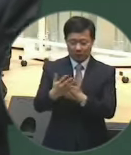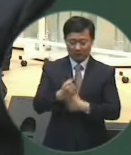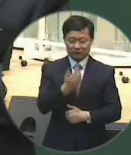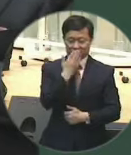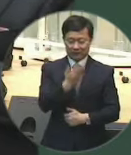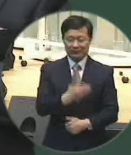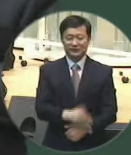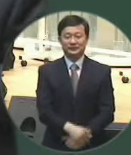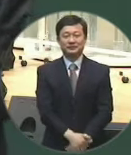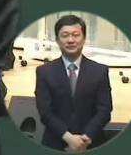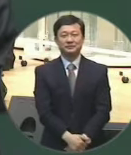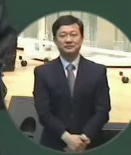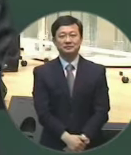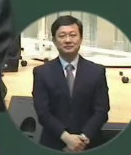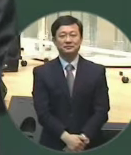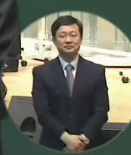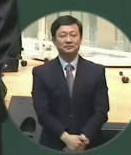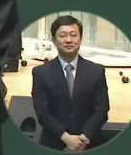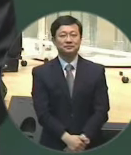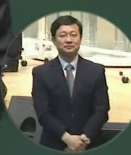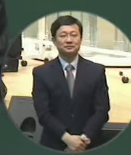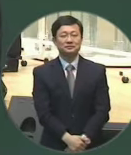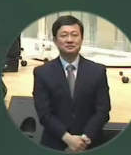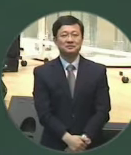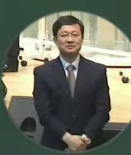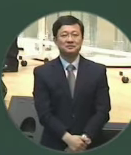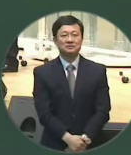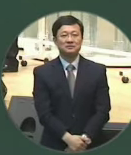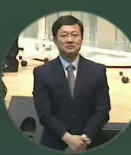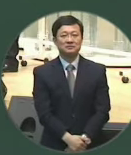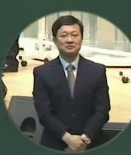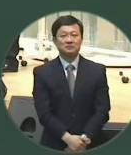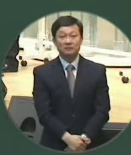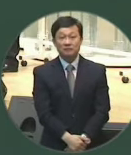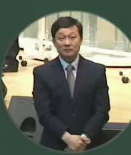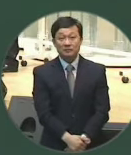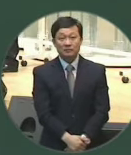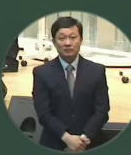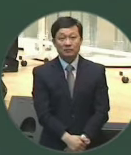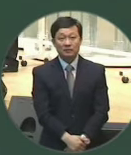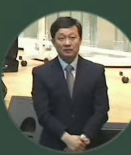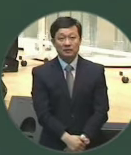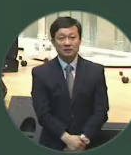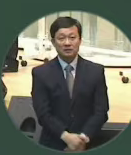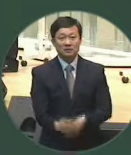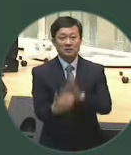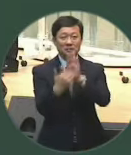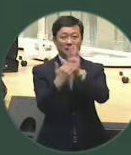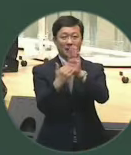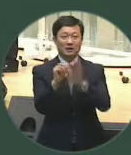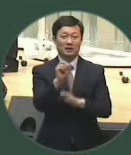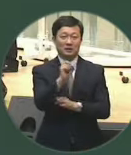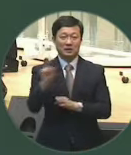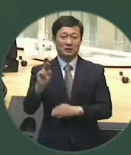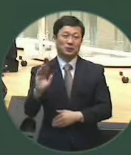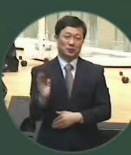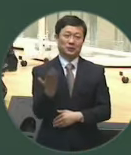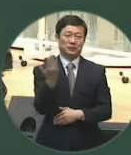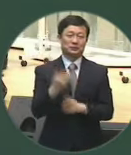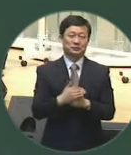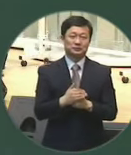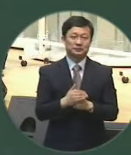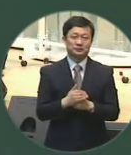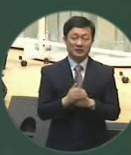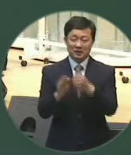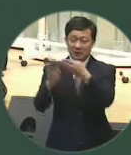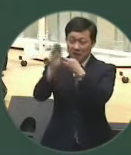but everyone can be helped to escape the spiritual disasters. 막아야 됩니다. We have to block it.